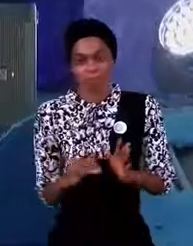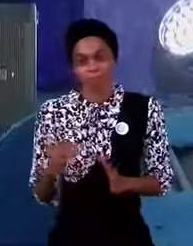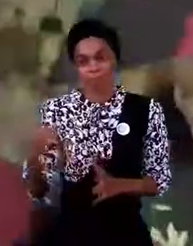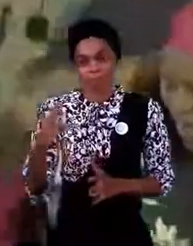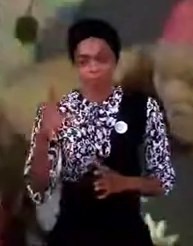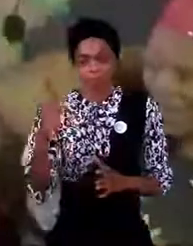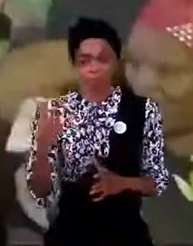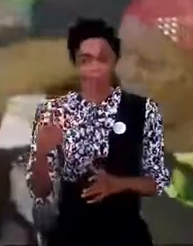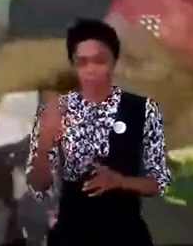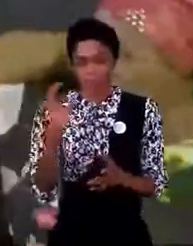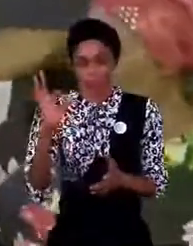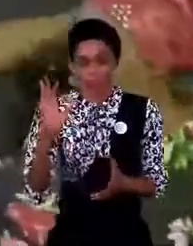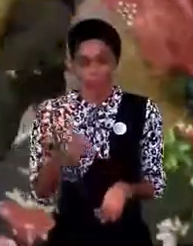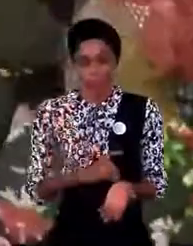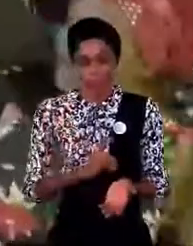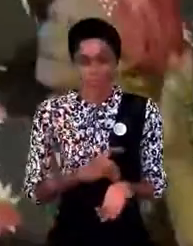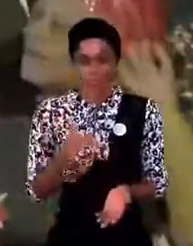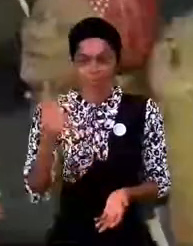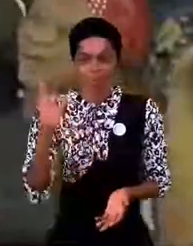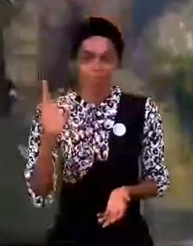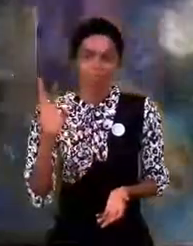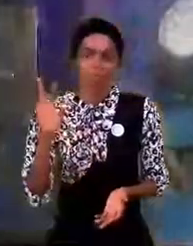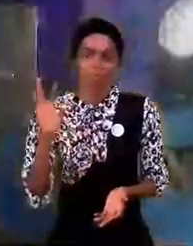Bonsoir, pasteur. Gloire à Dieu.